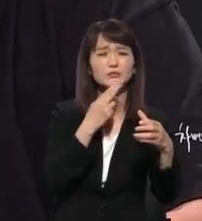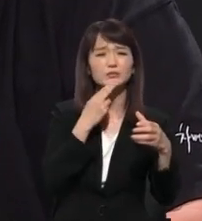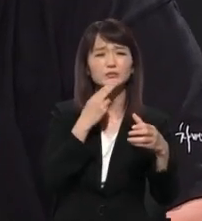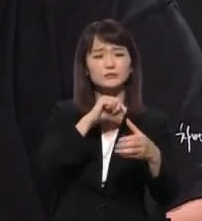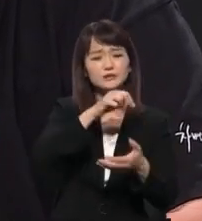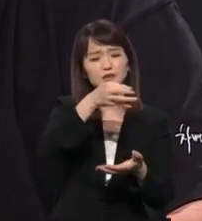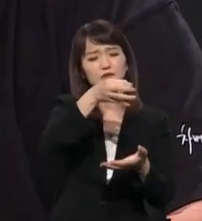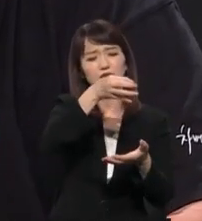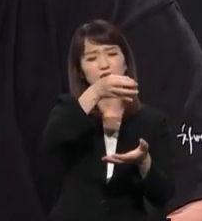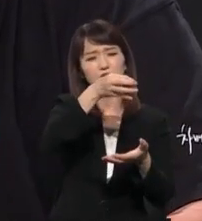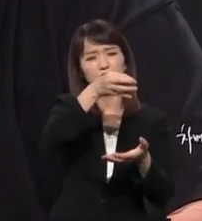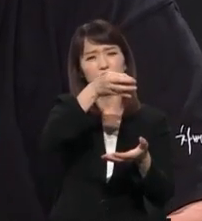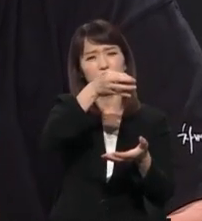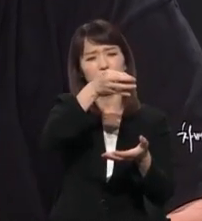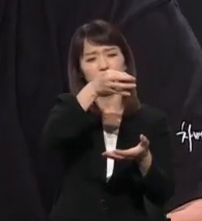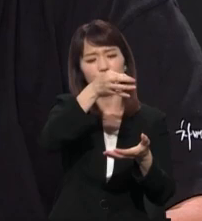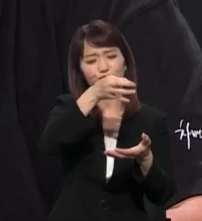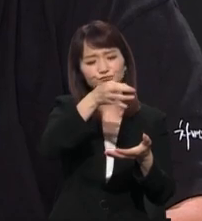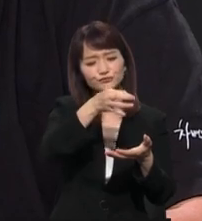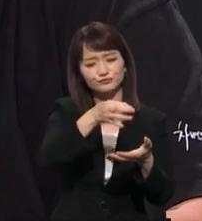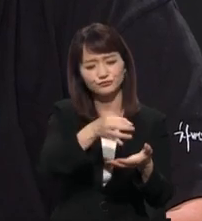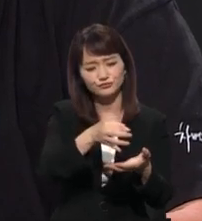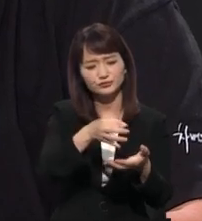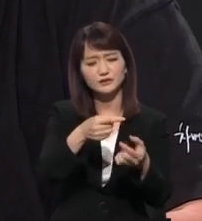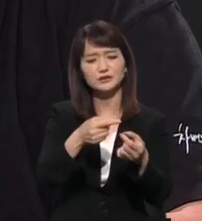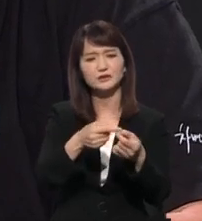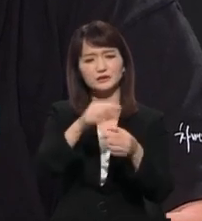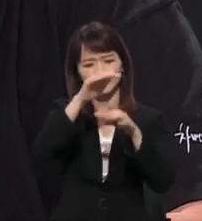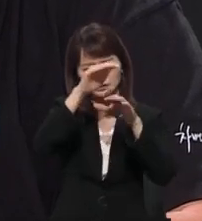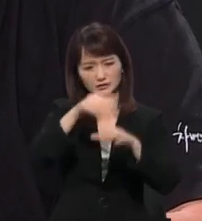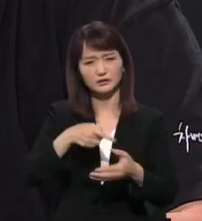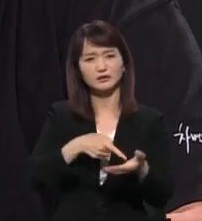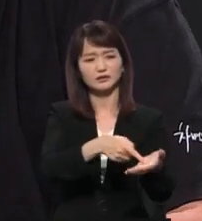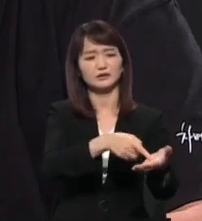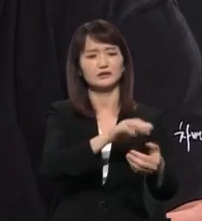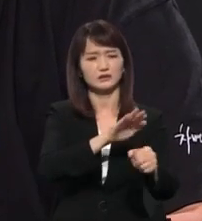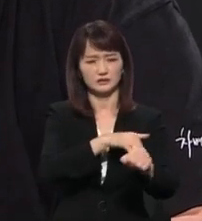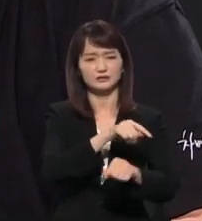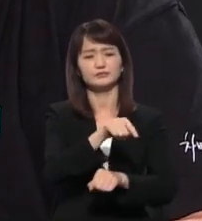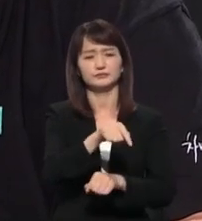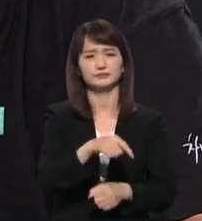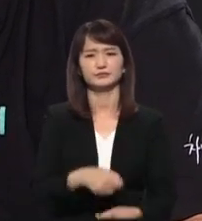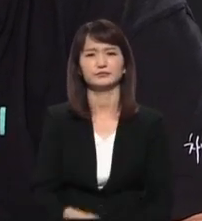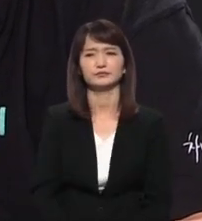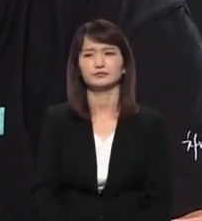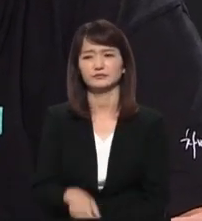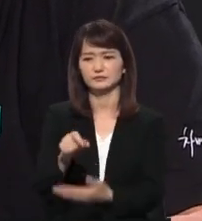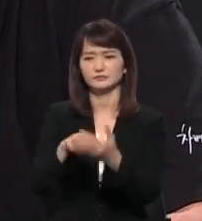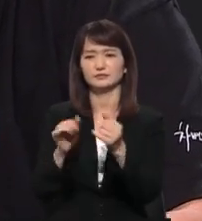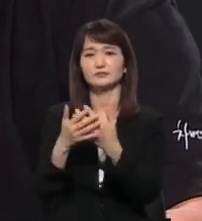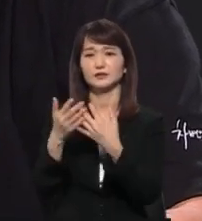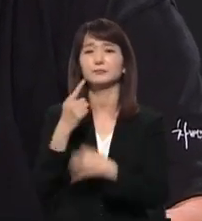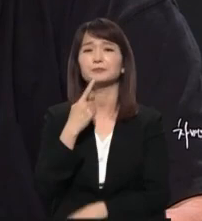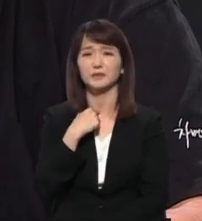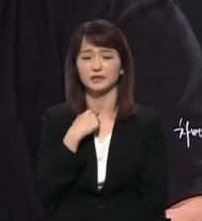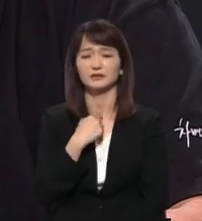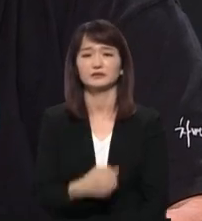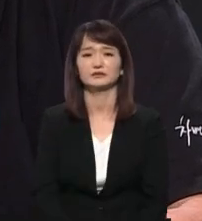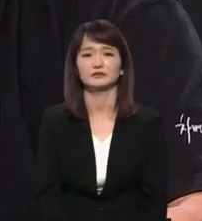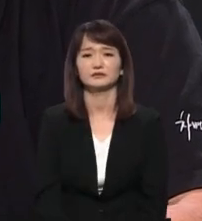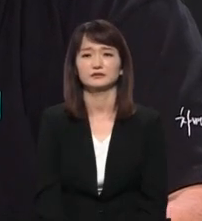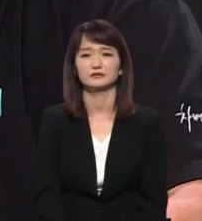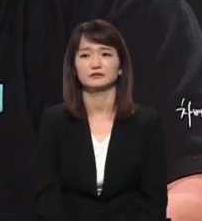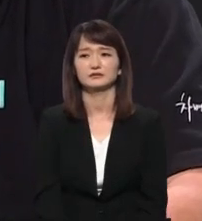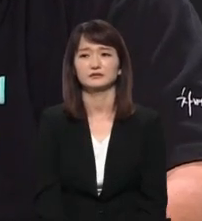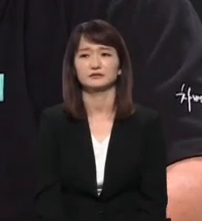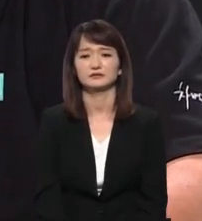것들이 1차 안으로 올라와서 또 그것도 이제 문제다라고 이야기하면서 저희가 또 기자회견을 한번 한 적이 있습니다 예